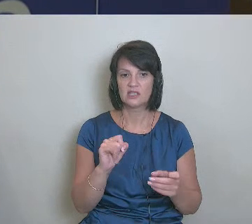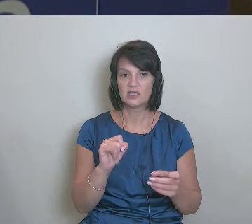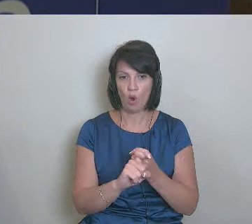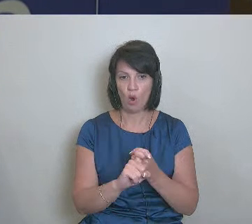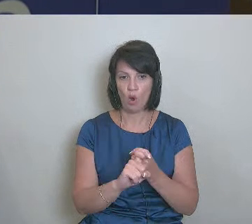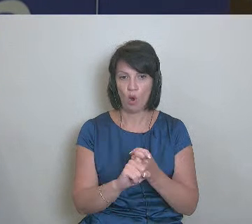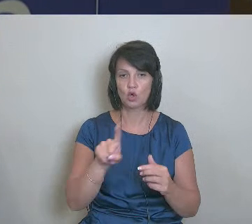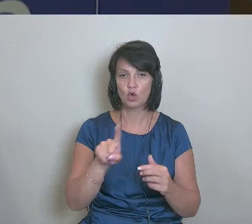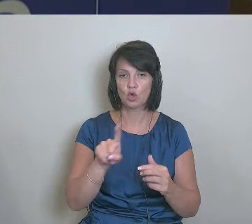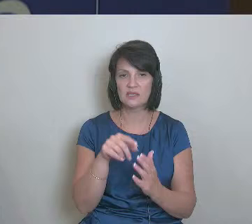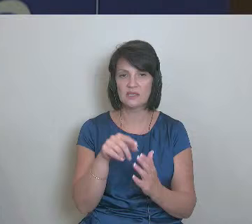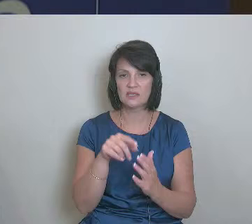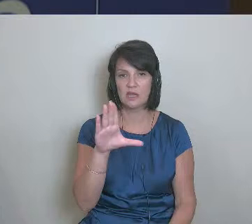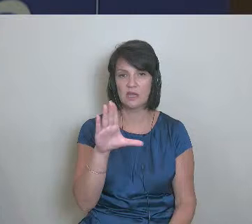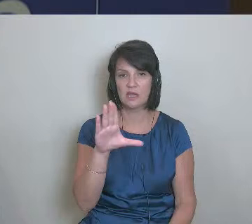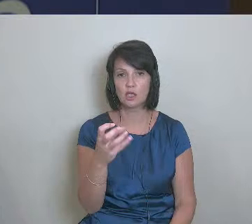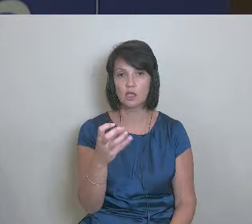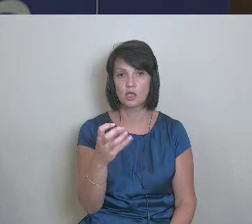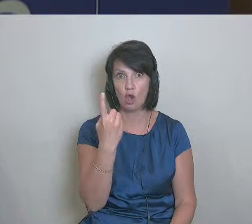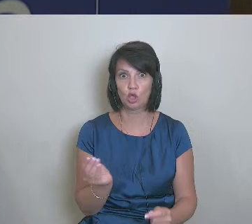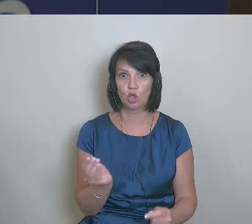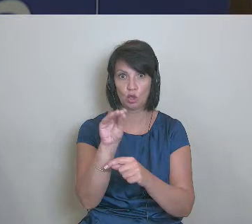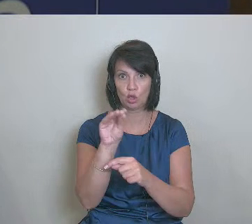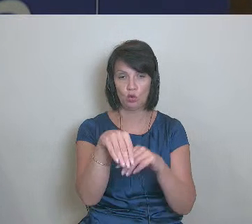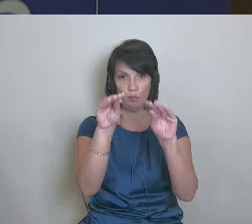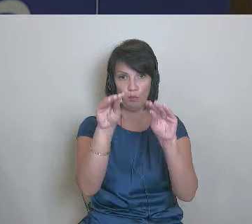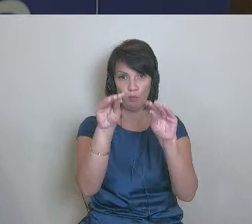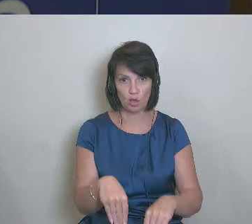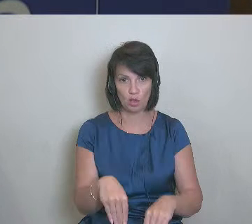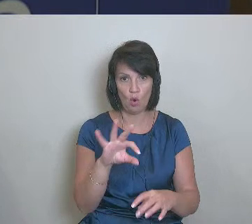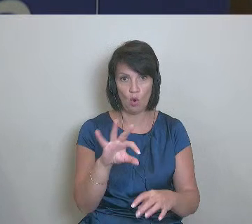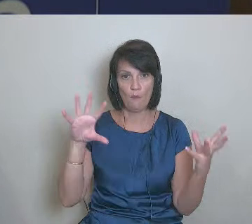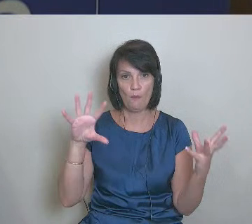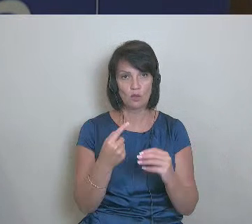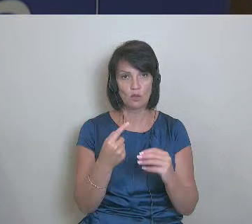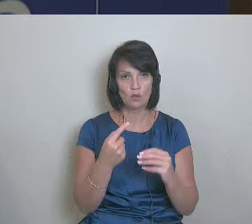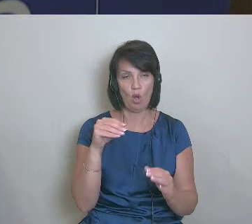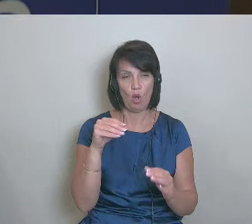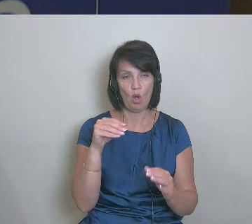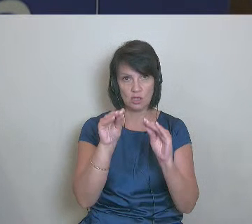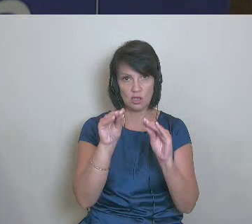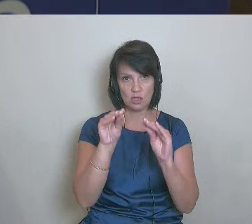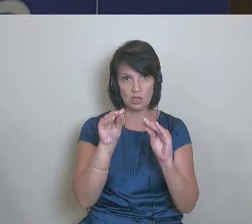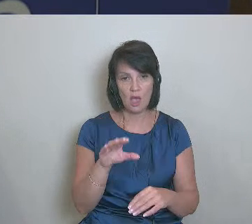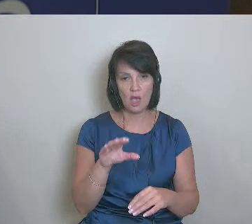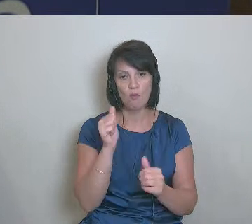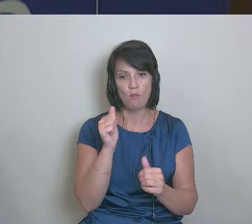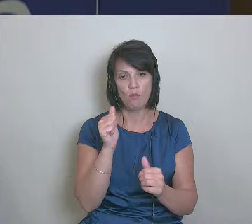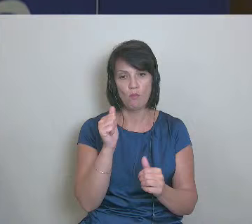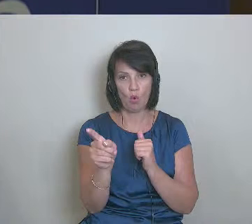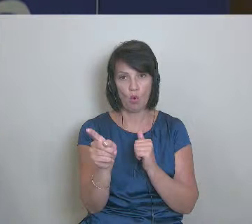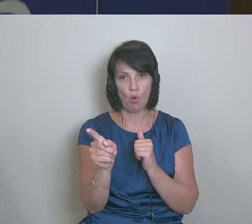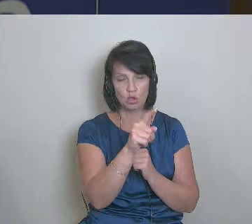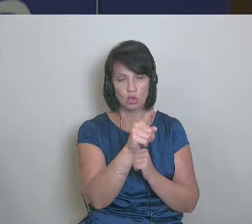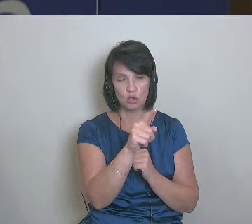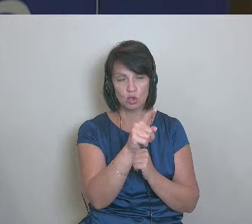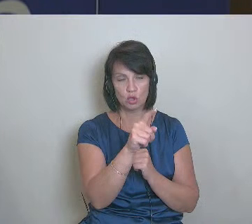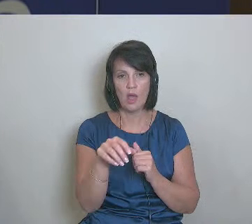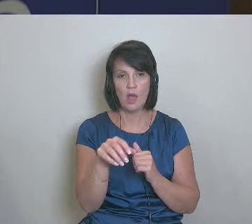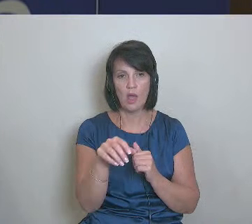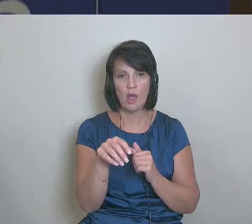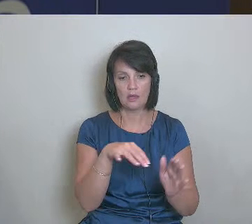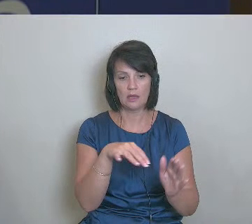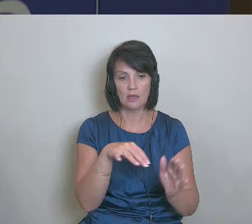ТВК, here the вона city ще один додатковий TEC протокол про has підсумки to draw голосування складає, але additional по protocol кожному on the results of the територіальному voting виборчому on окрузі. each